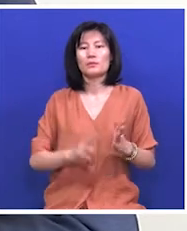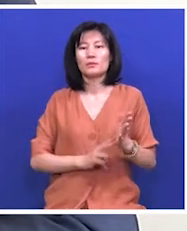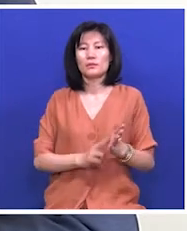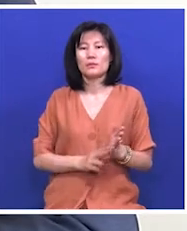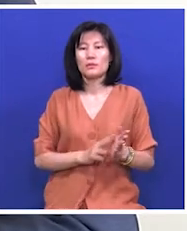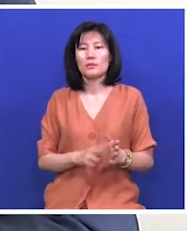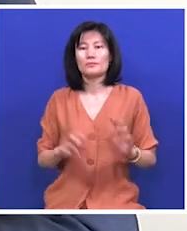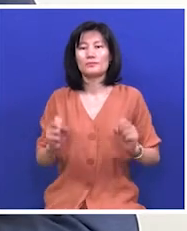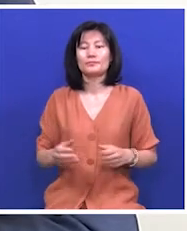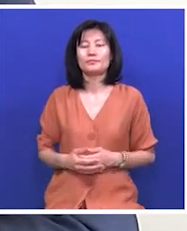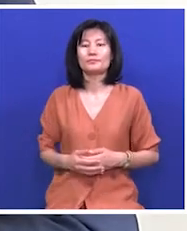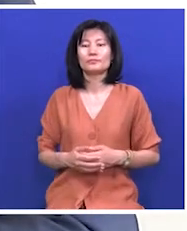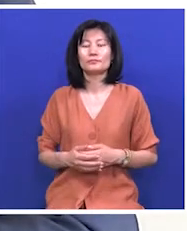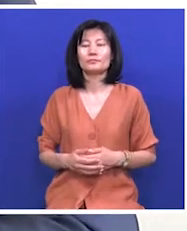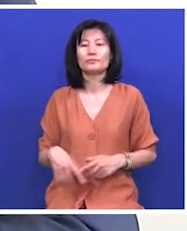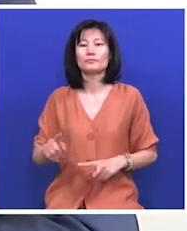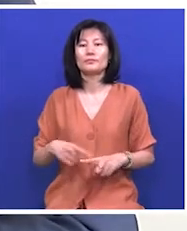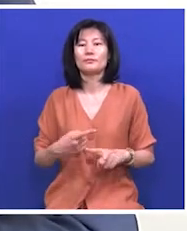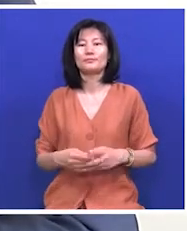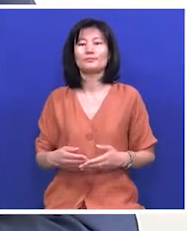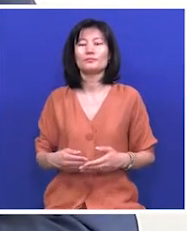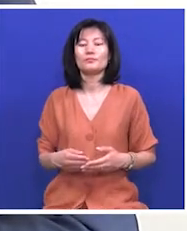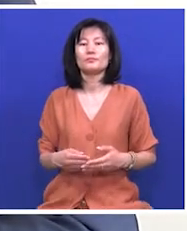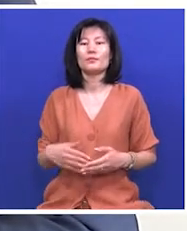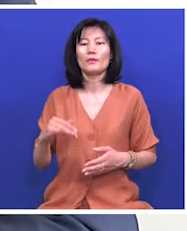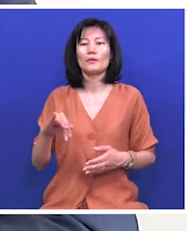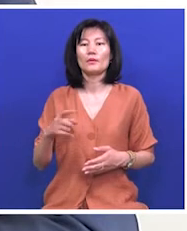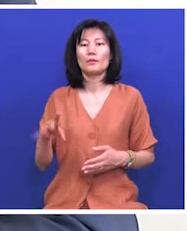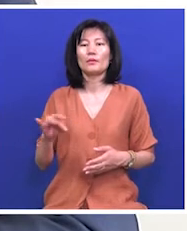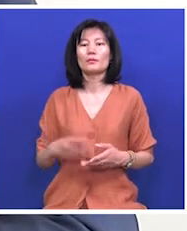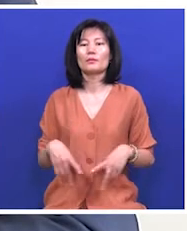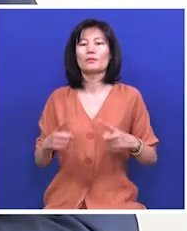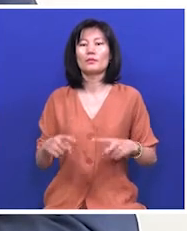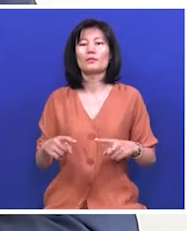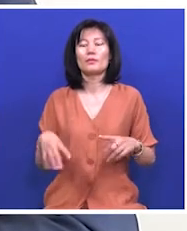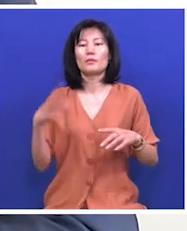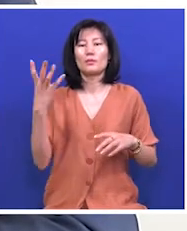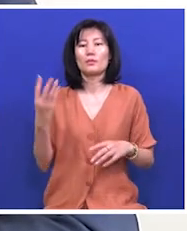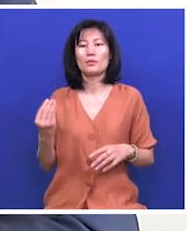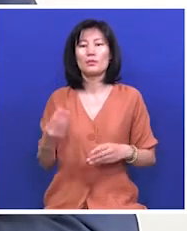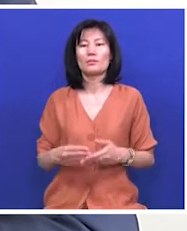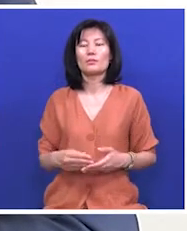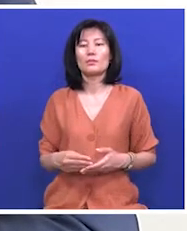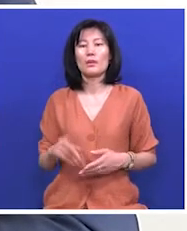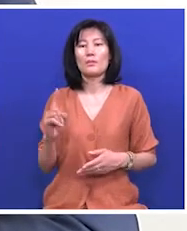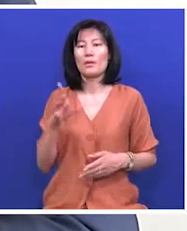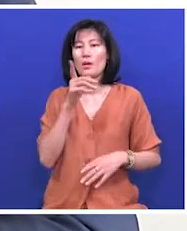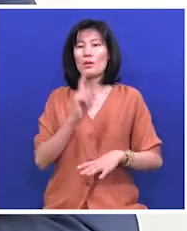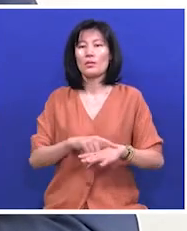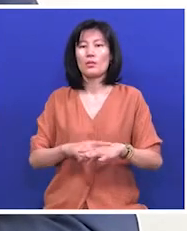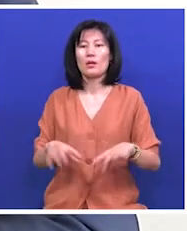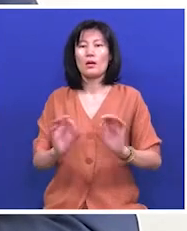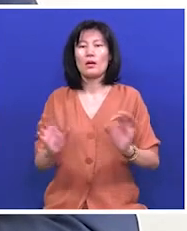Қазақстан темір жолдарының осы біздегі филиалдары кез келген өшіріп болған кезде 1 сағаттың ішінде беріп отырады